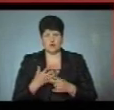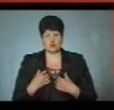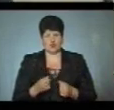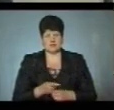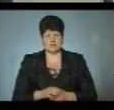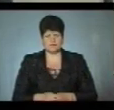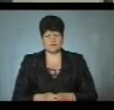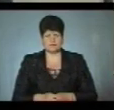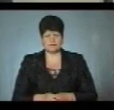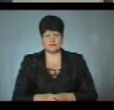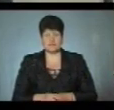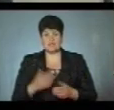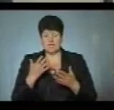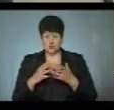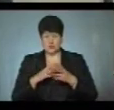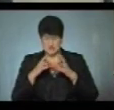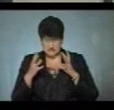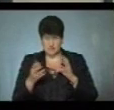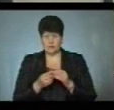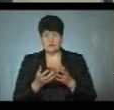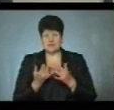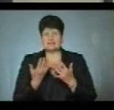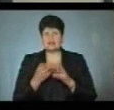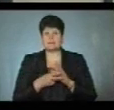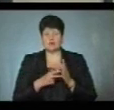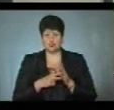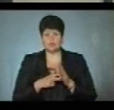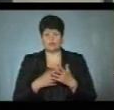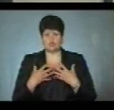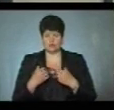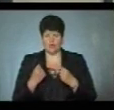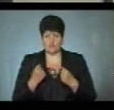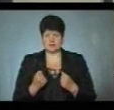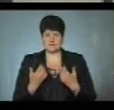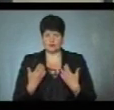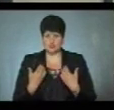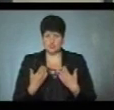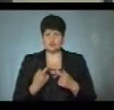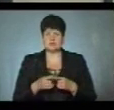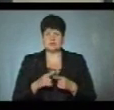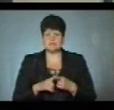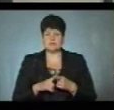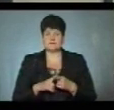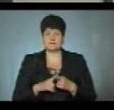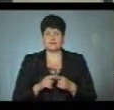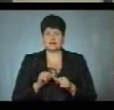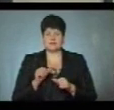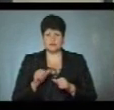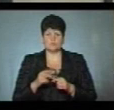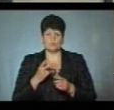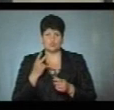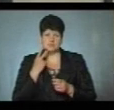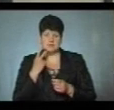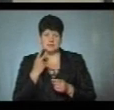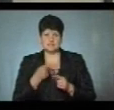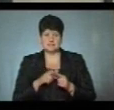оздоровлення? Якщо загалом взяти, скільки ми плануємо охопити оздоровлення та відпочинком, а це відпочинок, це знову ж таки, крім стаціонарних заміських, це